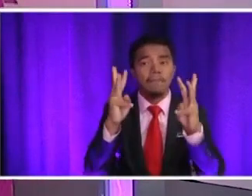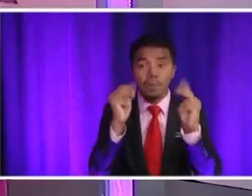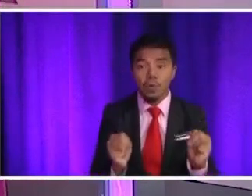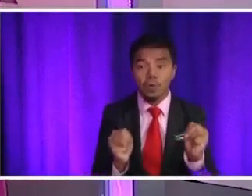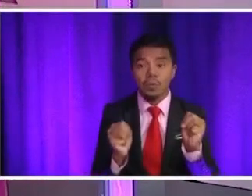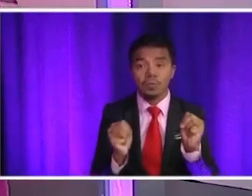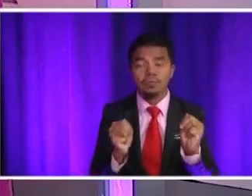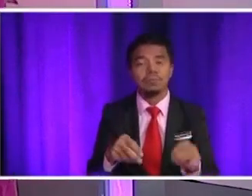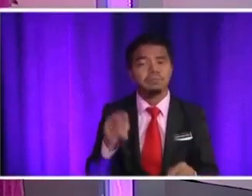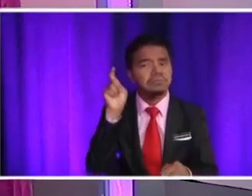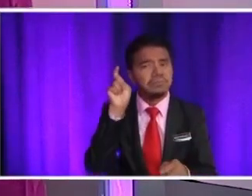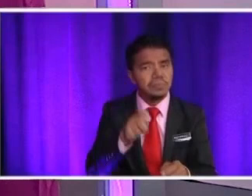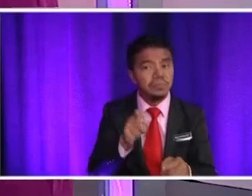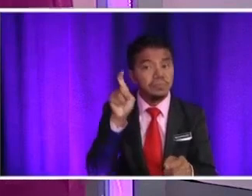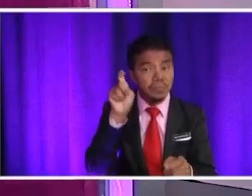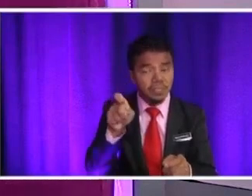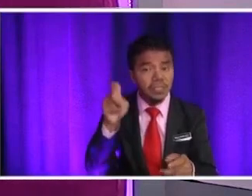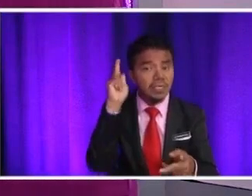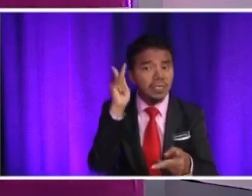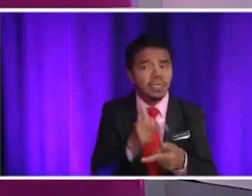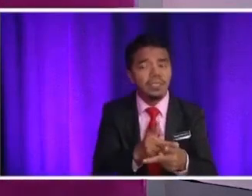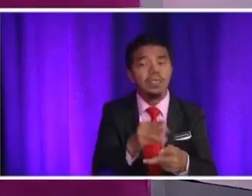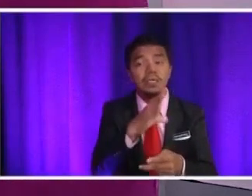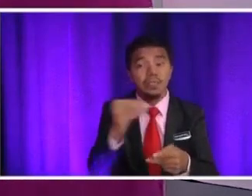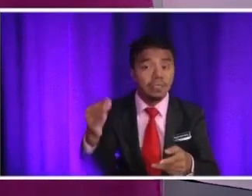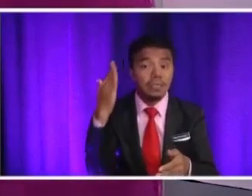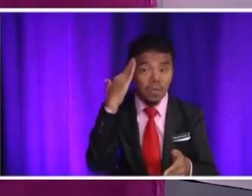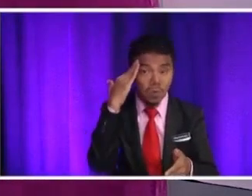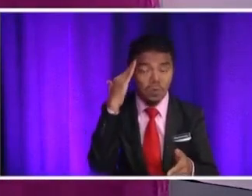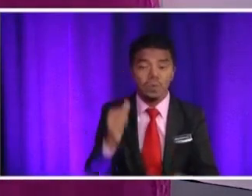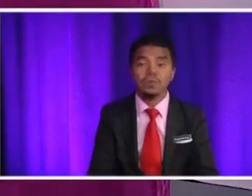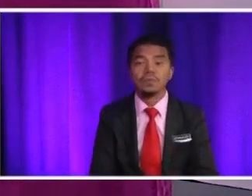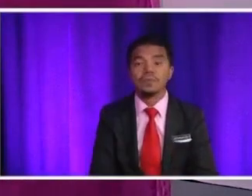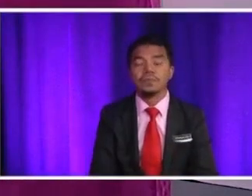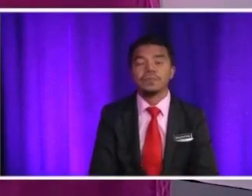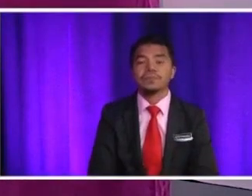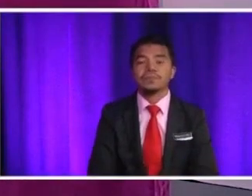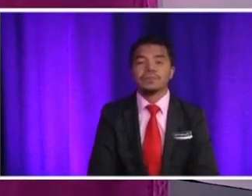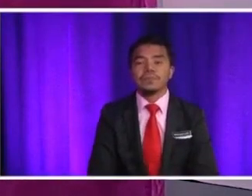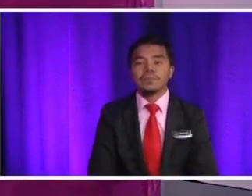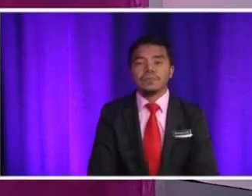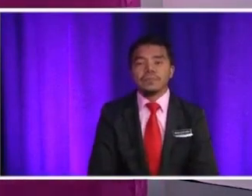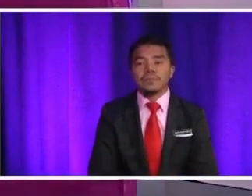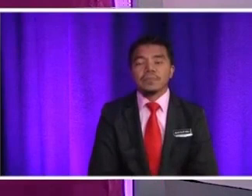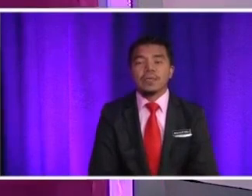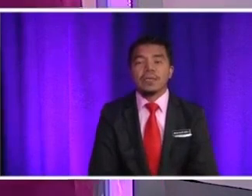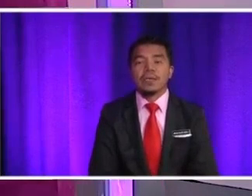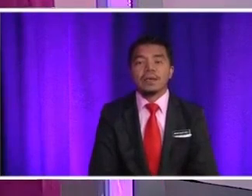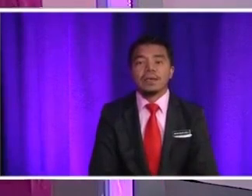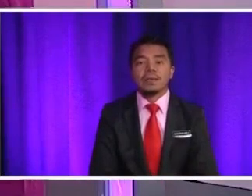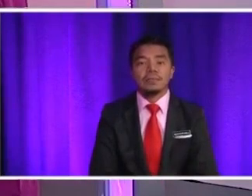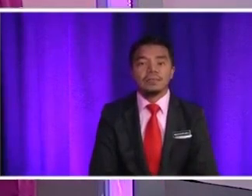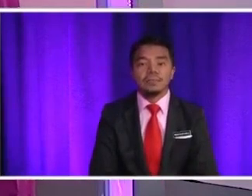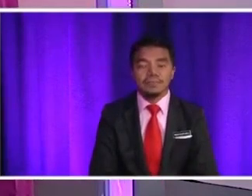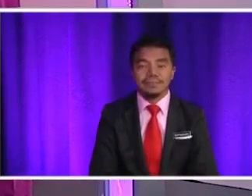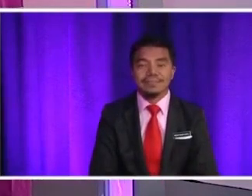dahulu. Tajuk ini, maksud dan istilah, supaya mereka akan nampak nanti tajuk-tajuk kita yang seterusnya. Okay? Jadi daripada tajuk